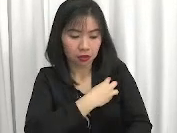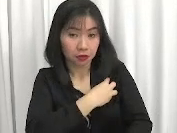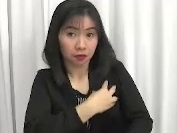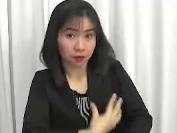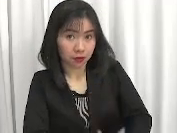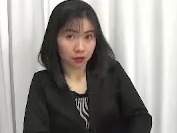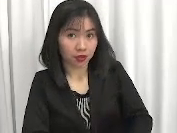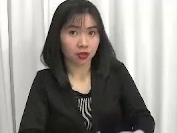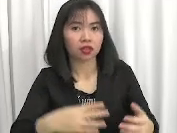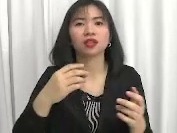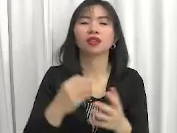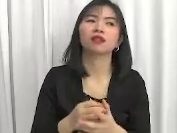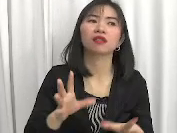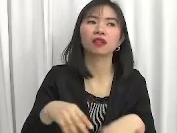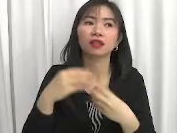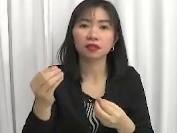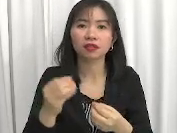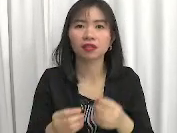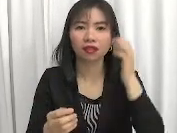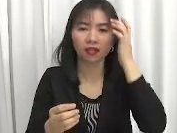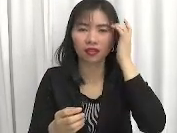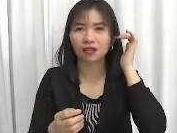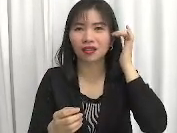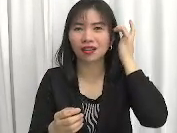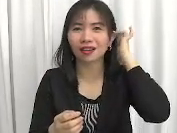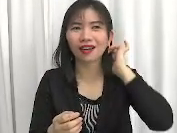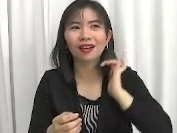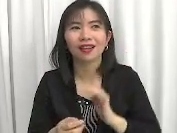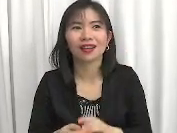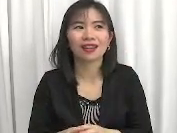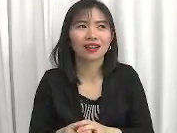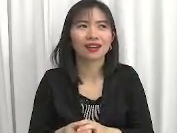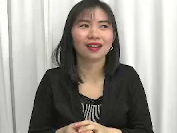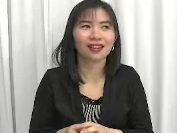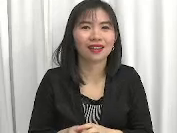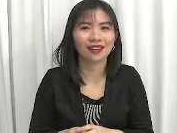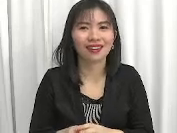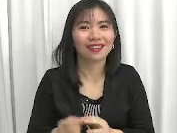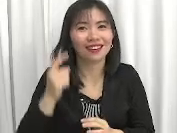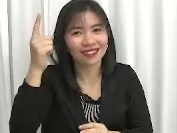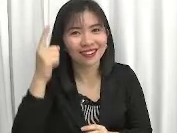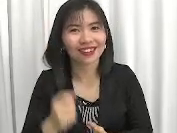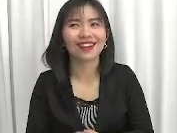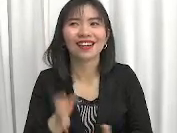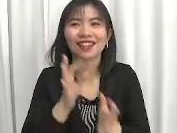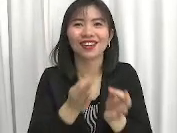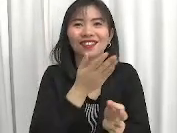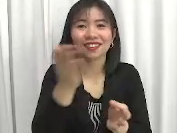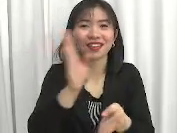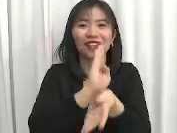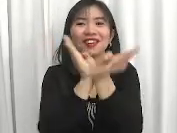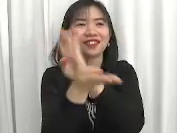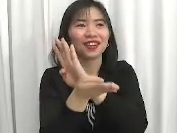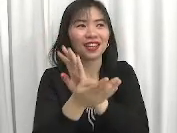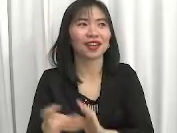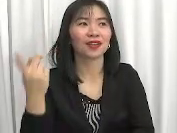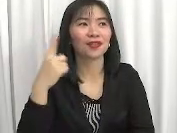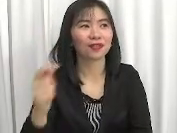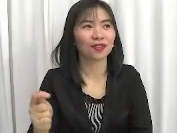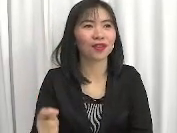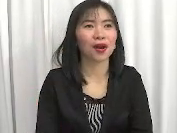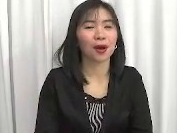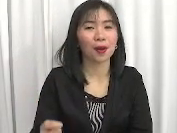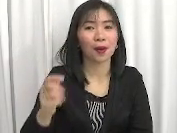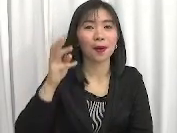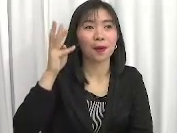nga, maging ginoong Pilipinas ka, tapos bigyan ka ng corona. Aba? Pwede ba yan, Brother Rudy? Ang babae